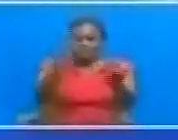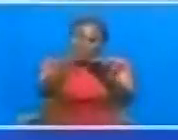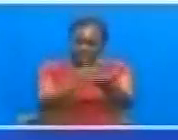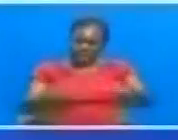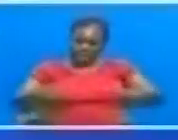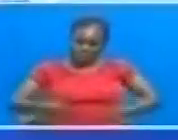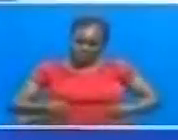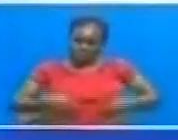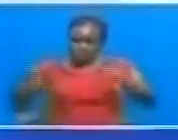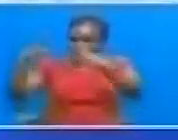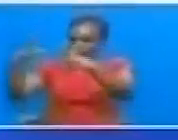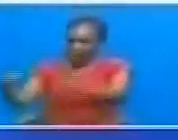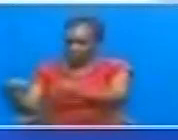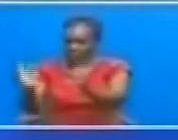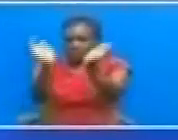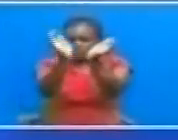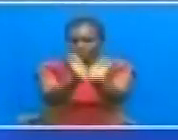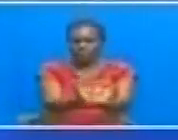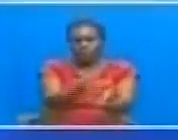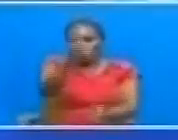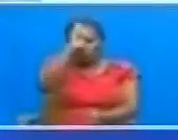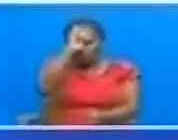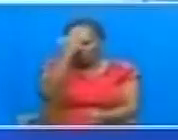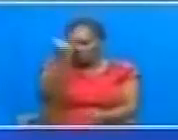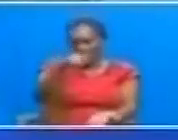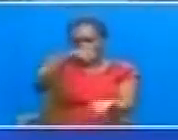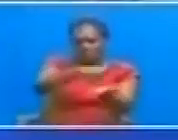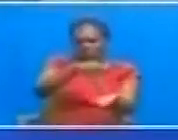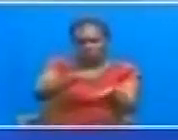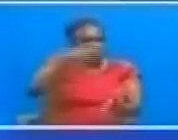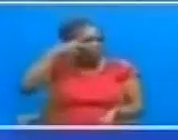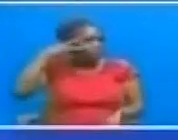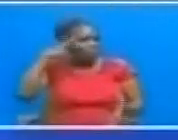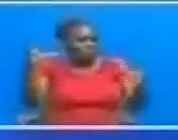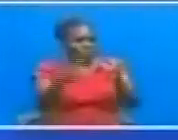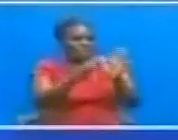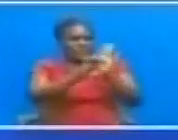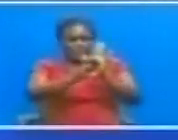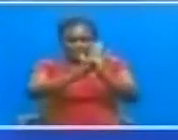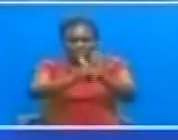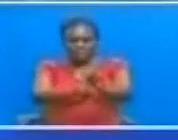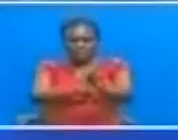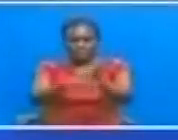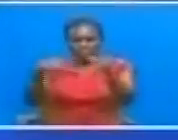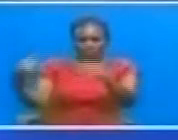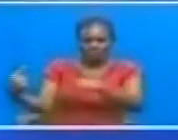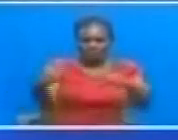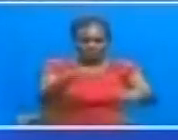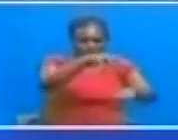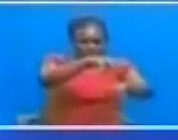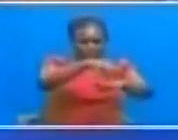vijana waliotoweka wamewahi kukamatwa na polisi kwa kuhusishwa na visa vya uhalifu, mfano zilizokuwa ghasia za msikiti